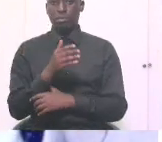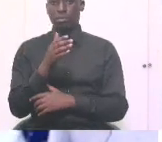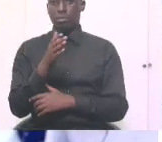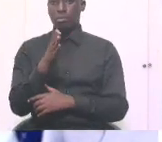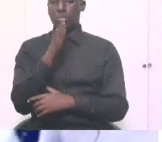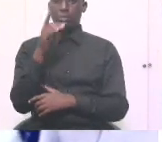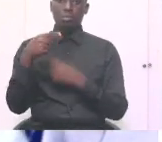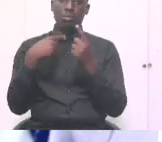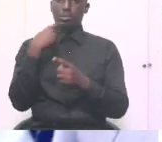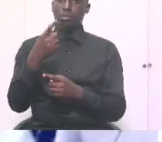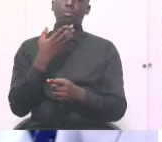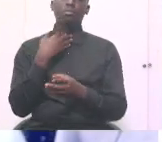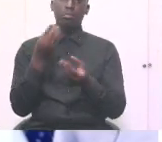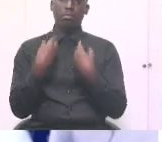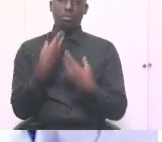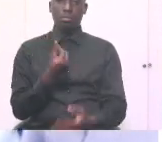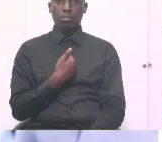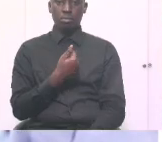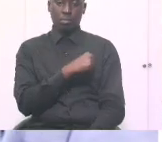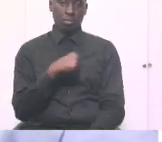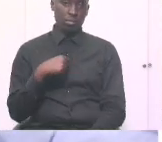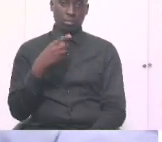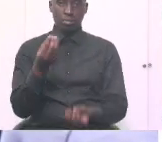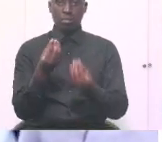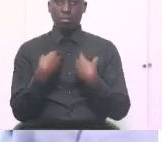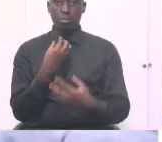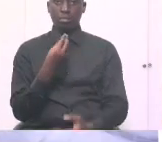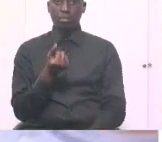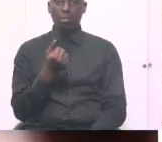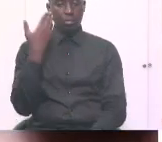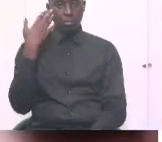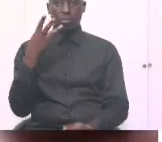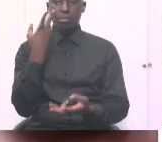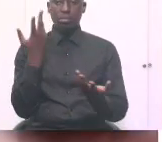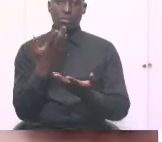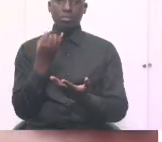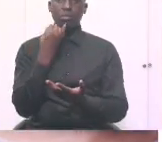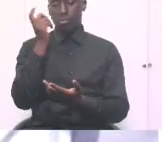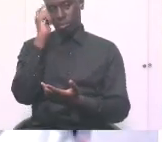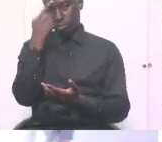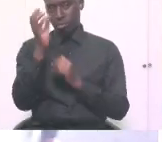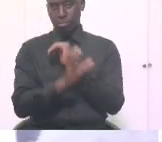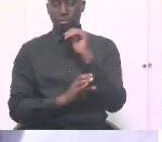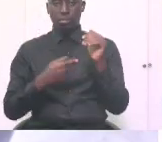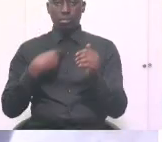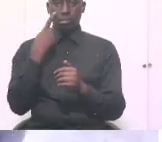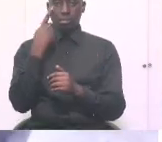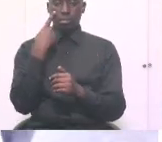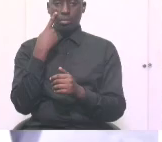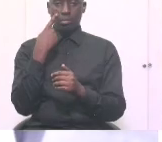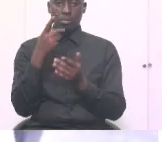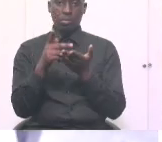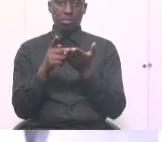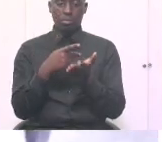nyidoga hejuru washatse kuma amafaranga ngo ndayanga n'umwate so muri amafaranga umwana wanje ntazi uko hagaze bimaze iki umwana kari uwa leta kari ugihugu mbona bagira ngo yaranguze kuko